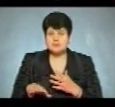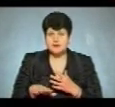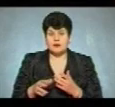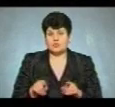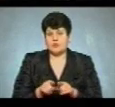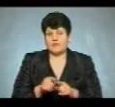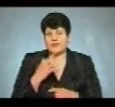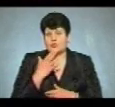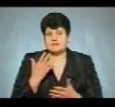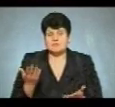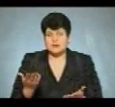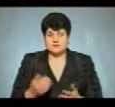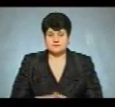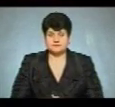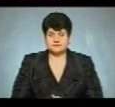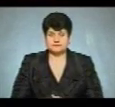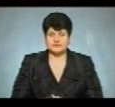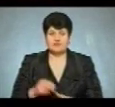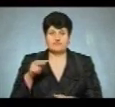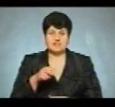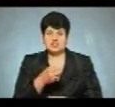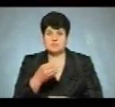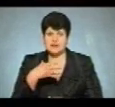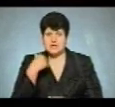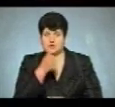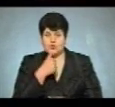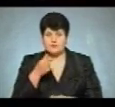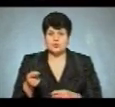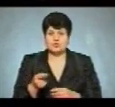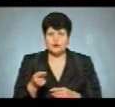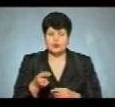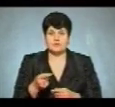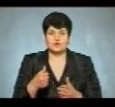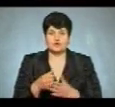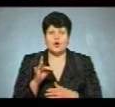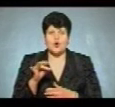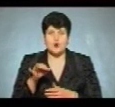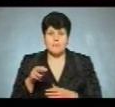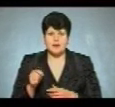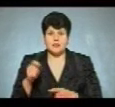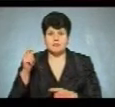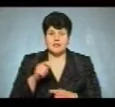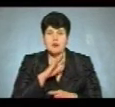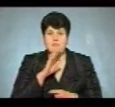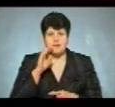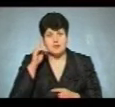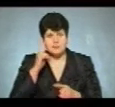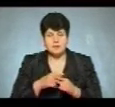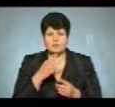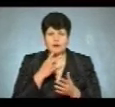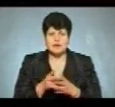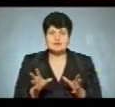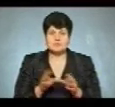іноземка рахується. У 2015 році у Тернопіль до Романа навідалися його брат з мамою. Показує